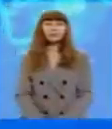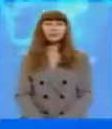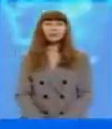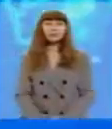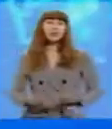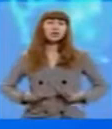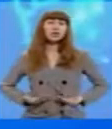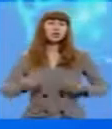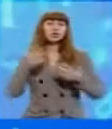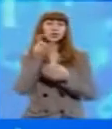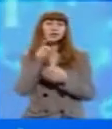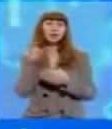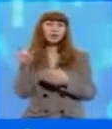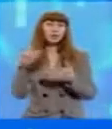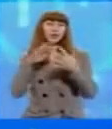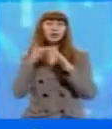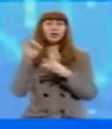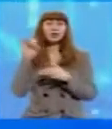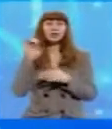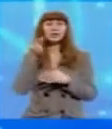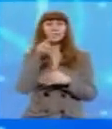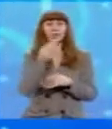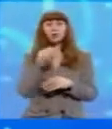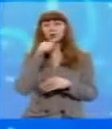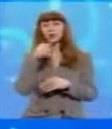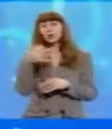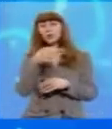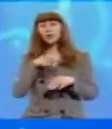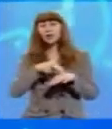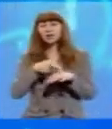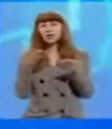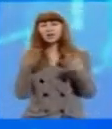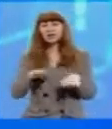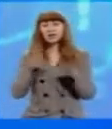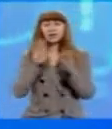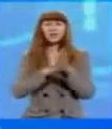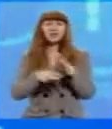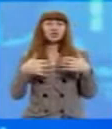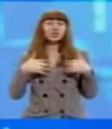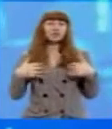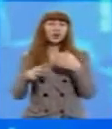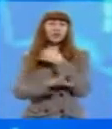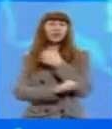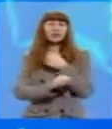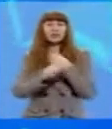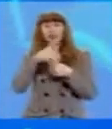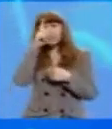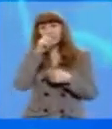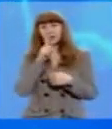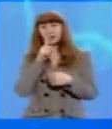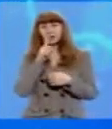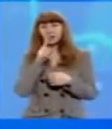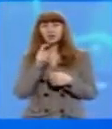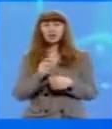Қостанай аудандағы Рыспай ауылының тұрғындары бар малымыздан айырылып қаламыз ба деп абыржулы. Себебі бір айдың ішінде олардың